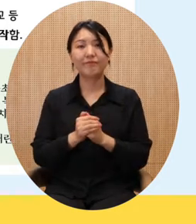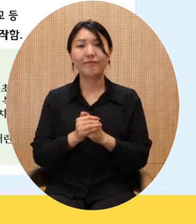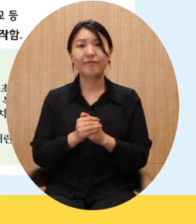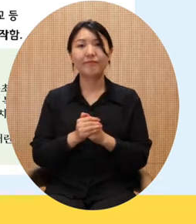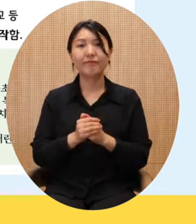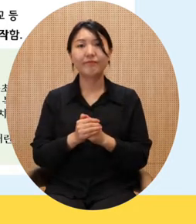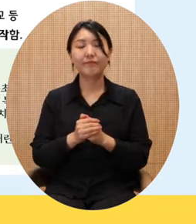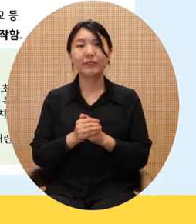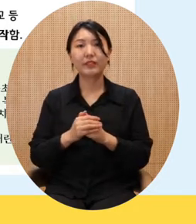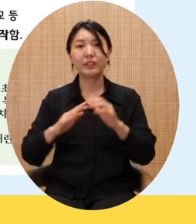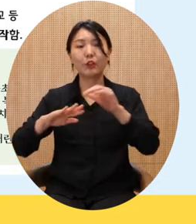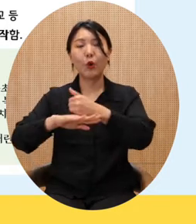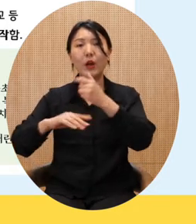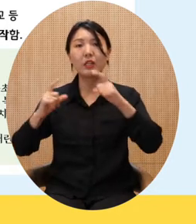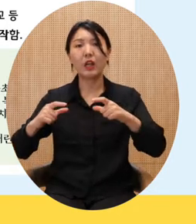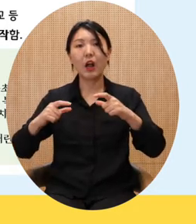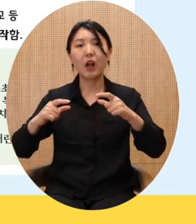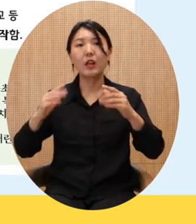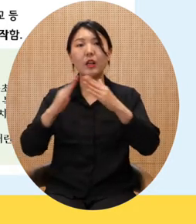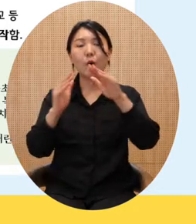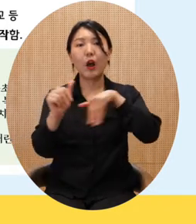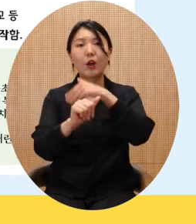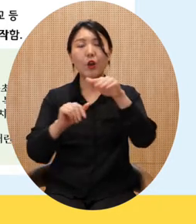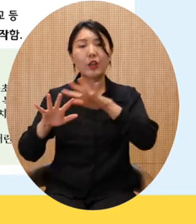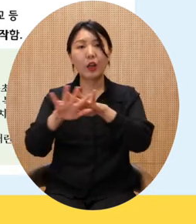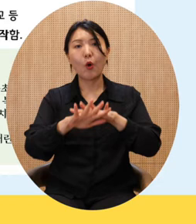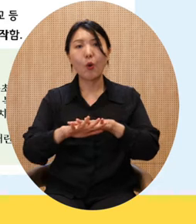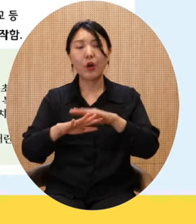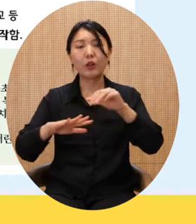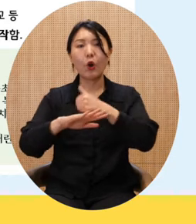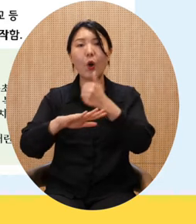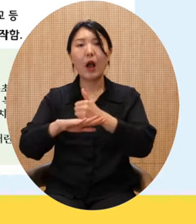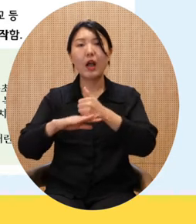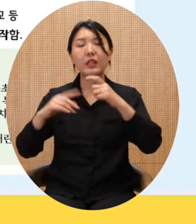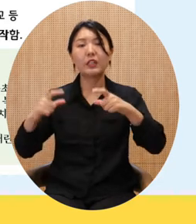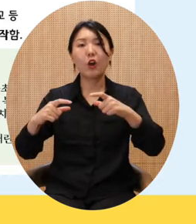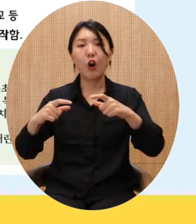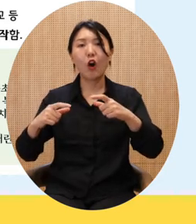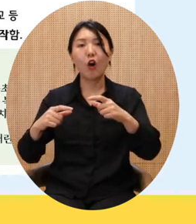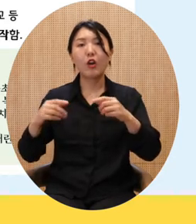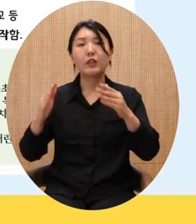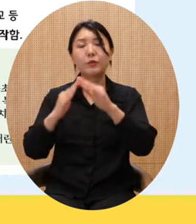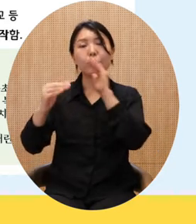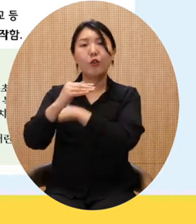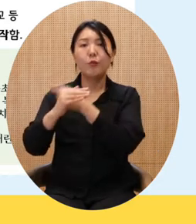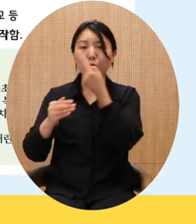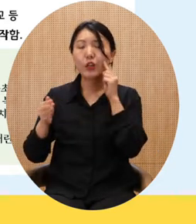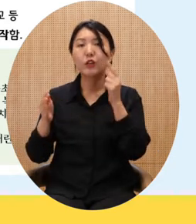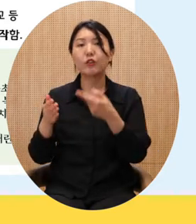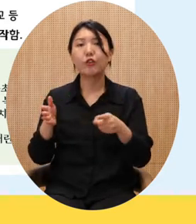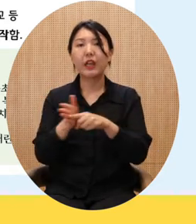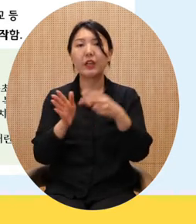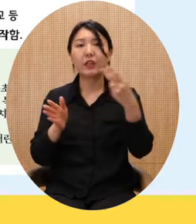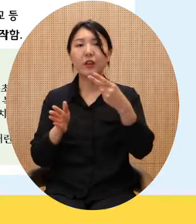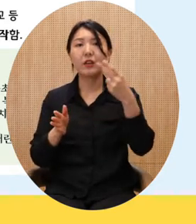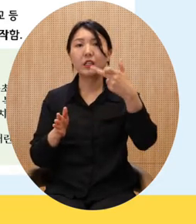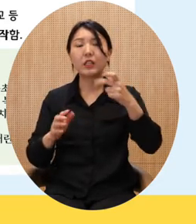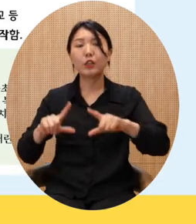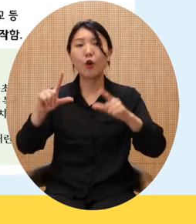정왕지역 아동주거환경개선네트워크는 정왕지역 아동주거권 보장을 위해 2017년 5월부터 활동을